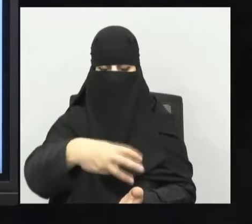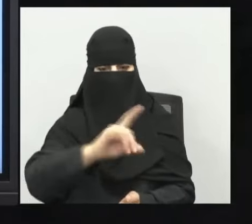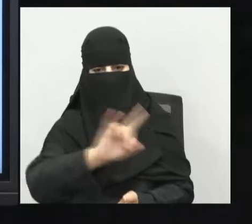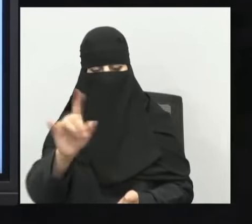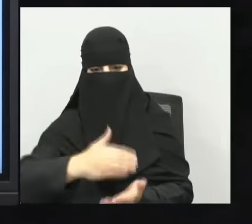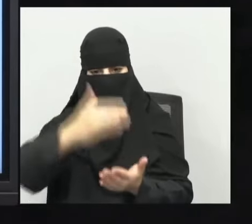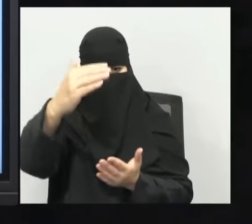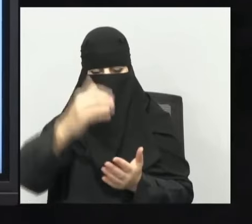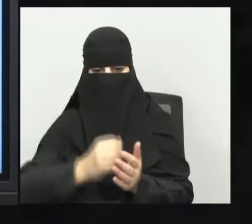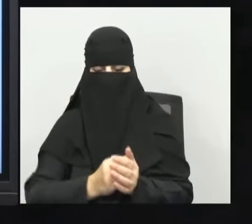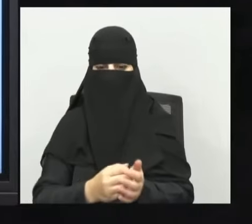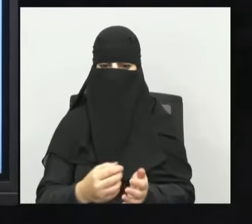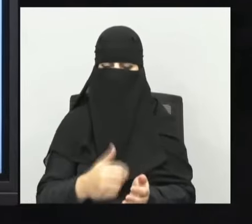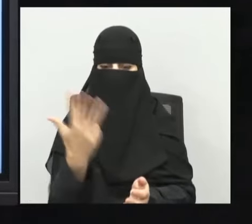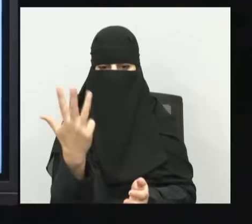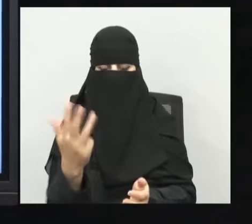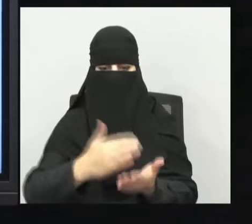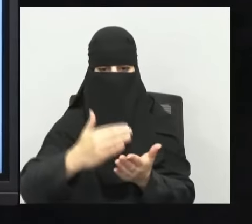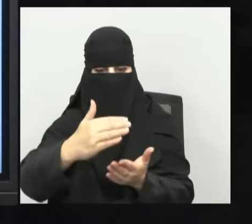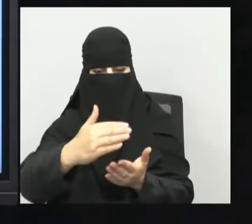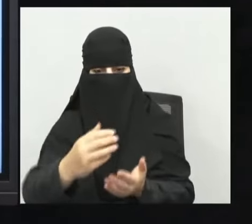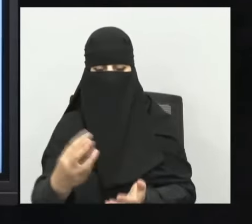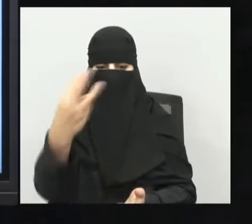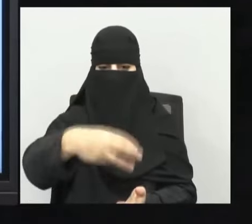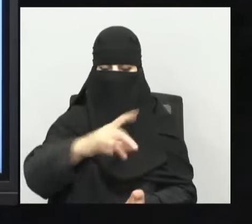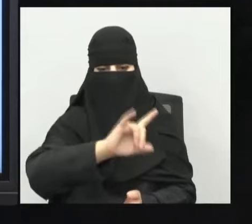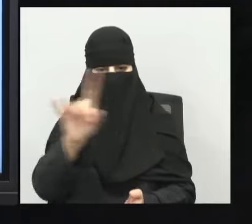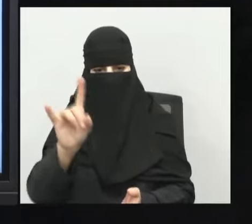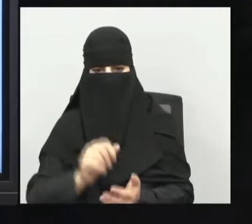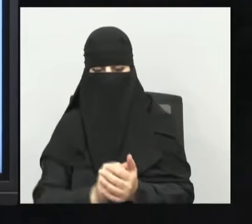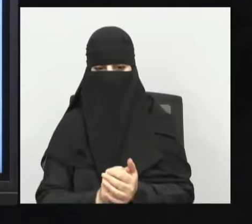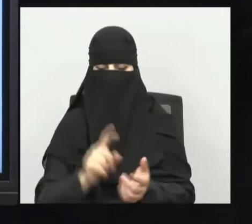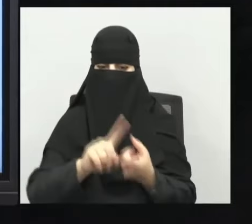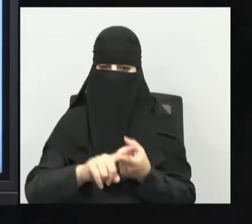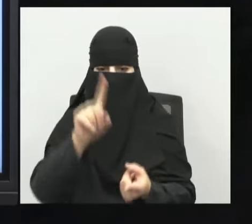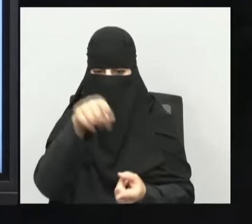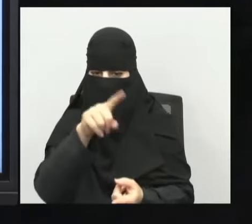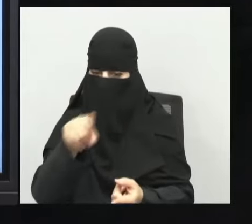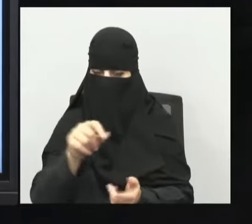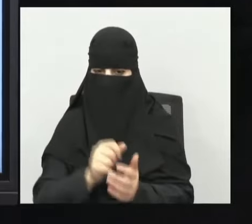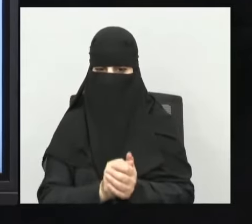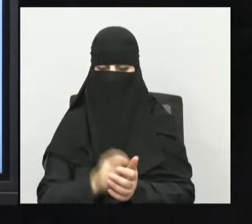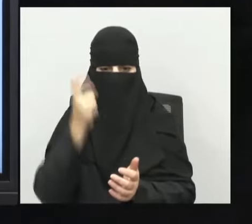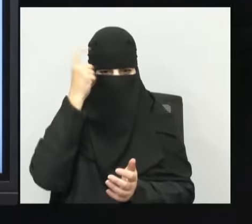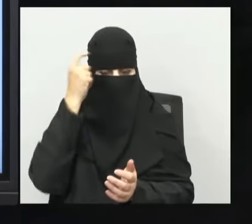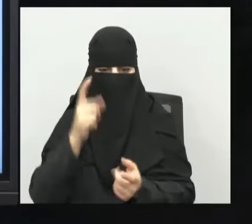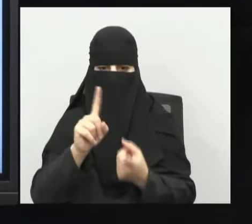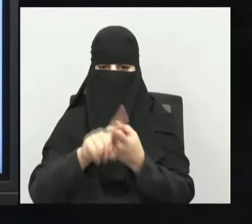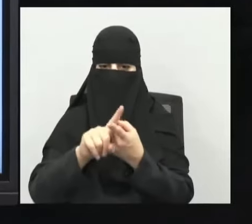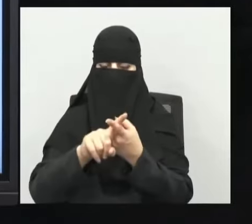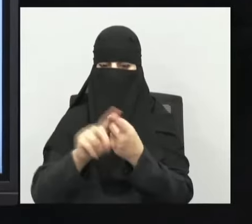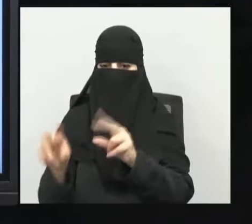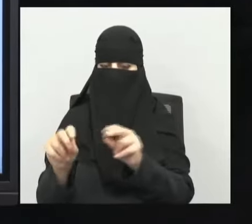التسعه هل زادت بمقدار 30 لا زادت اكثر اذا الجمع لا غير صحيح اذا نركز على الضرب زي ما